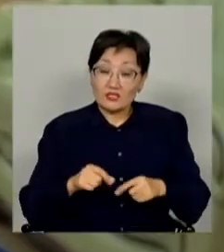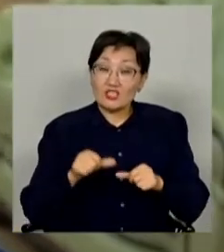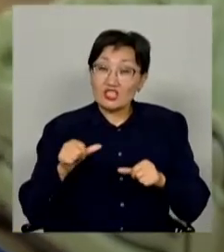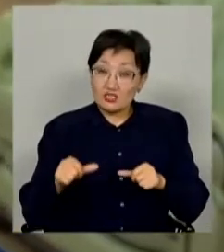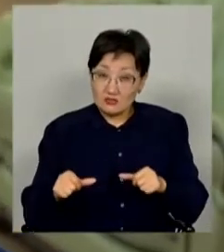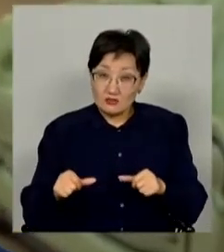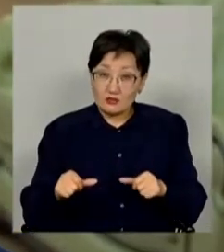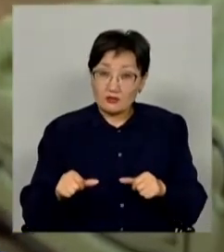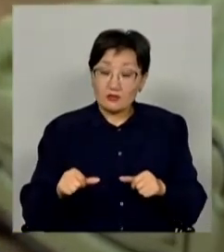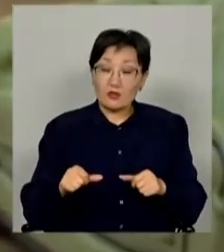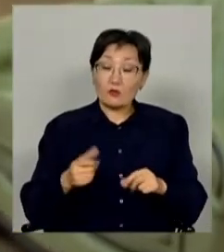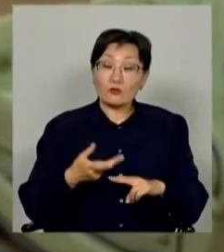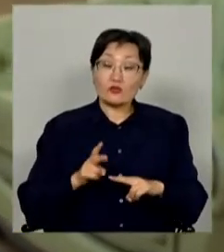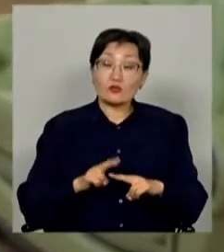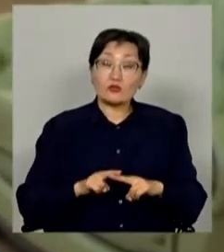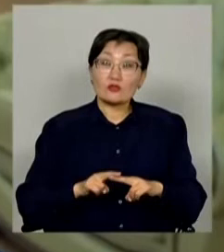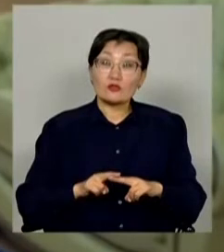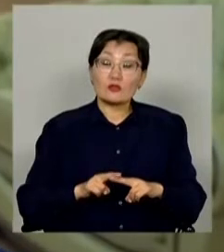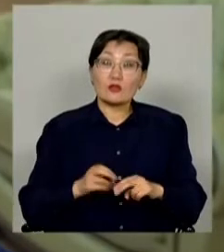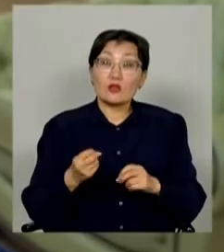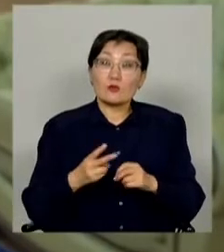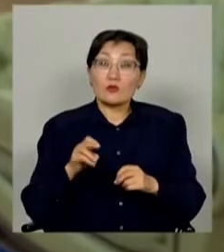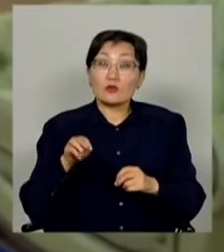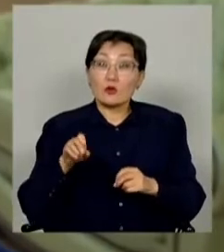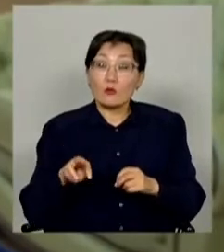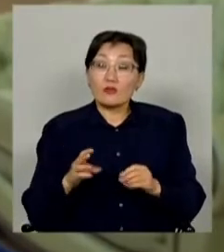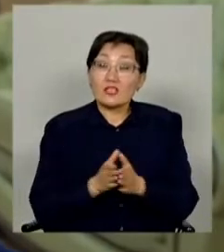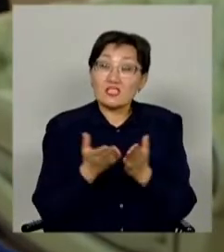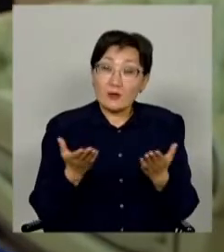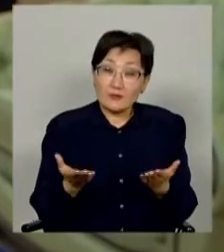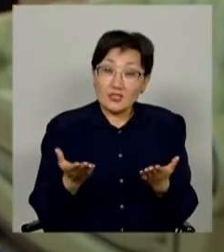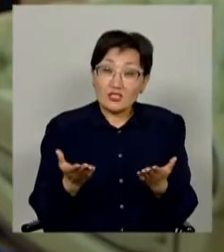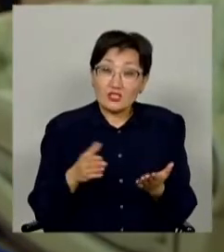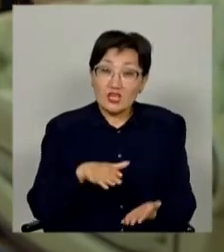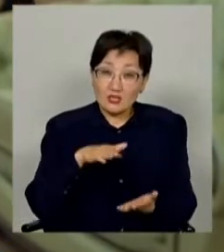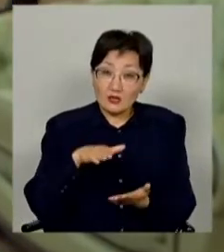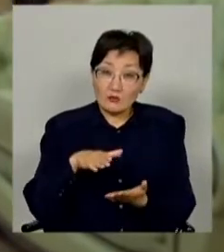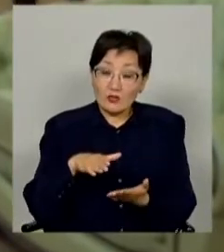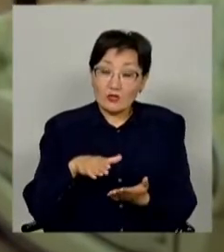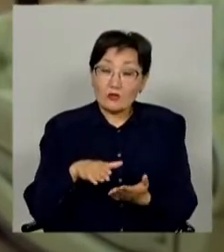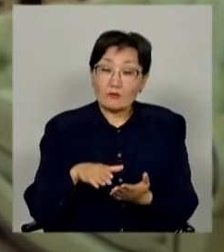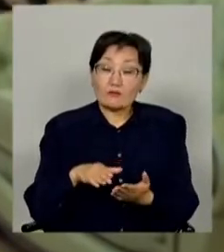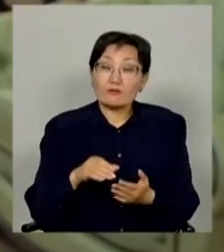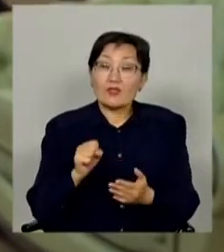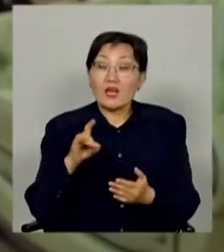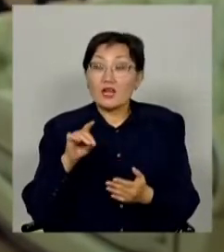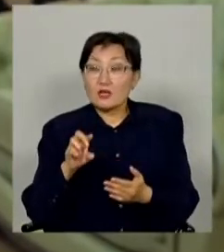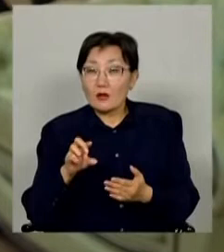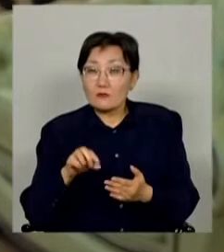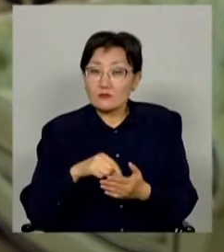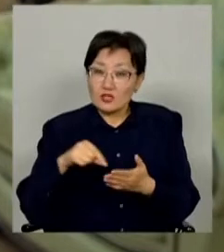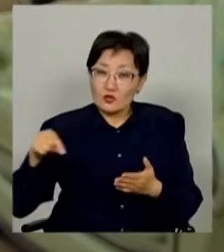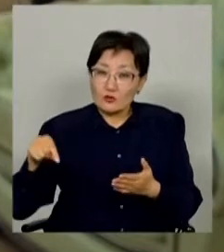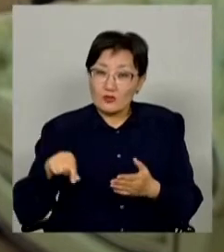ерекшелігі бұл 12 томдық шығармалар жинағында оның төте жазумен, түпнұсқа